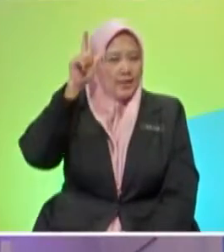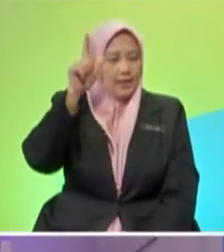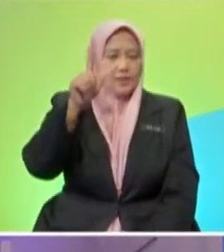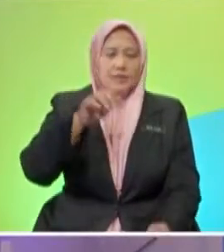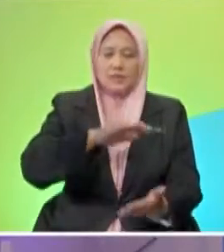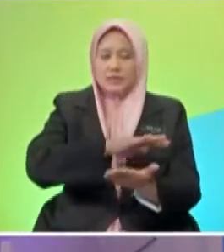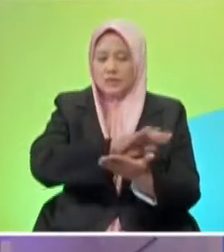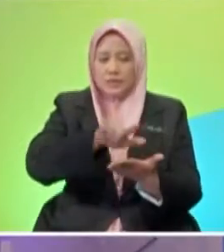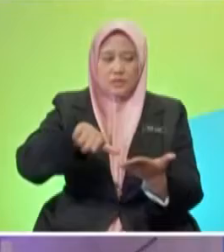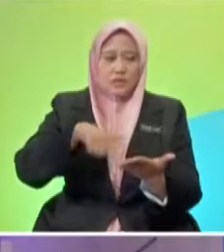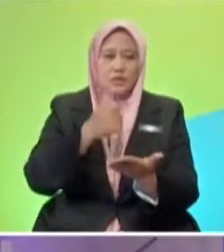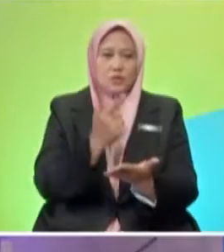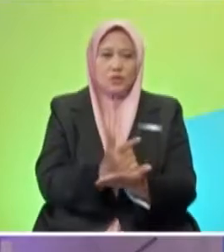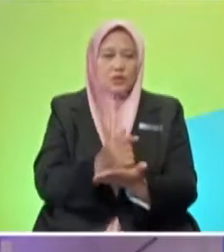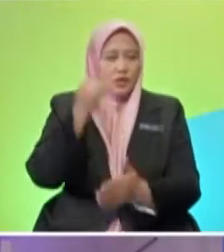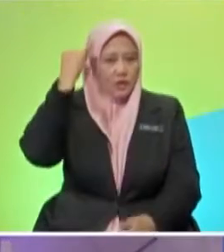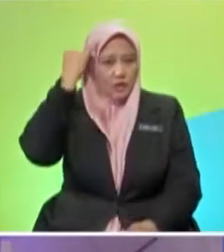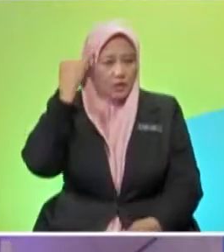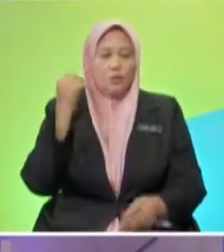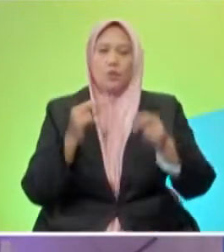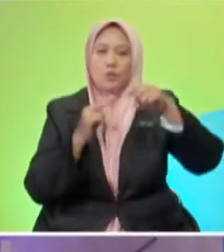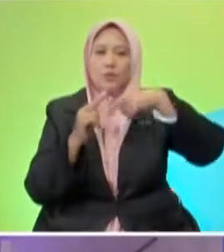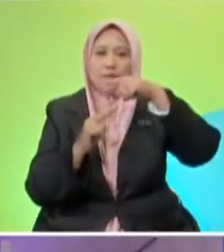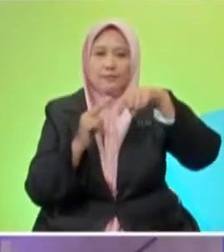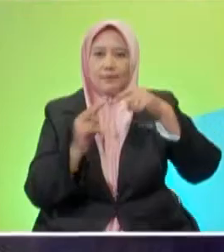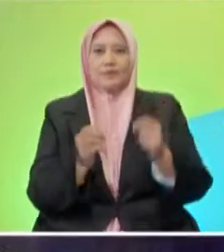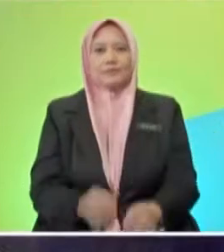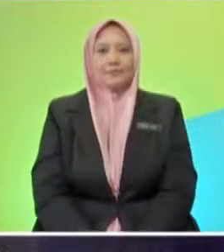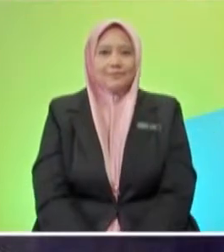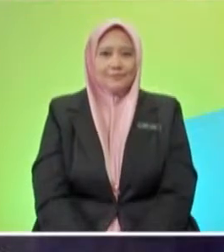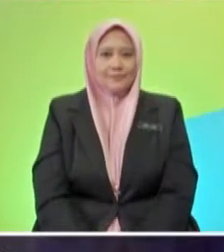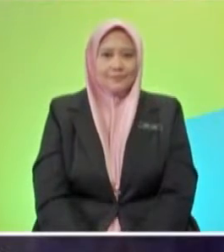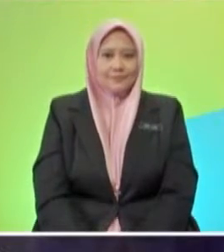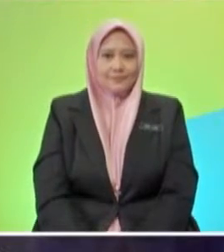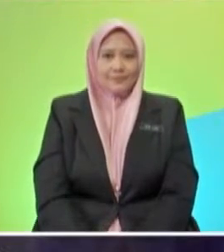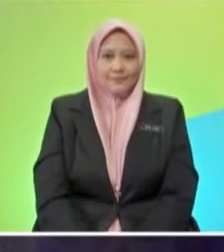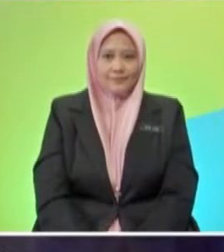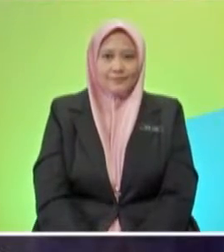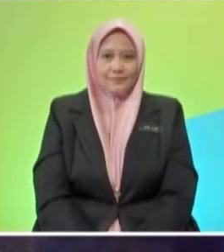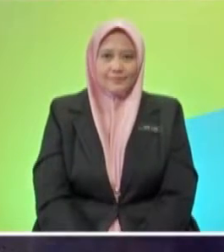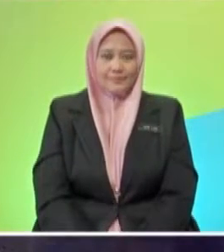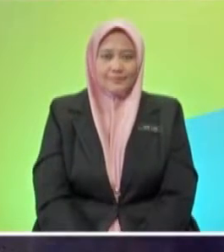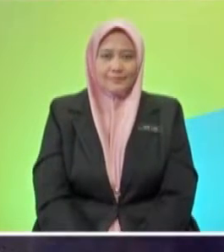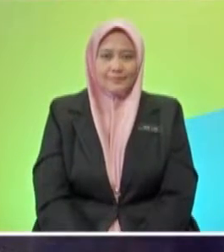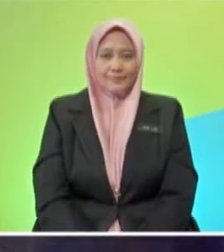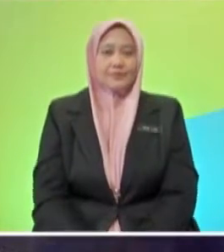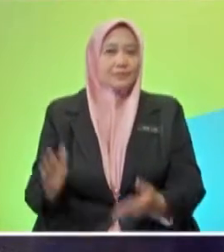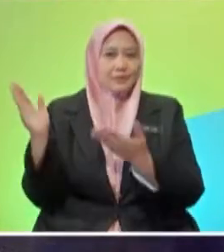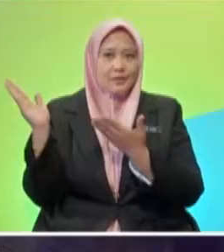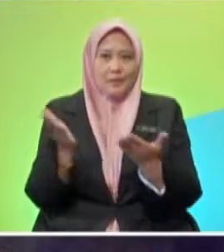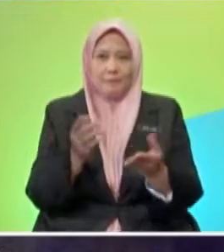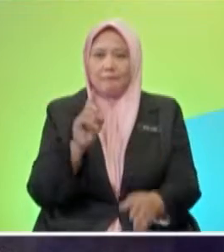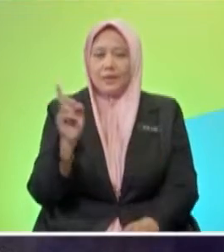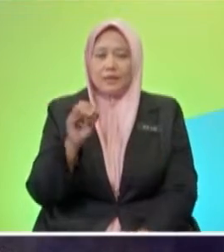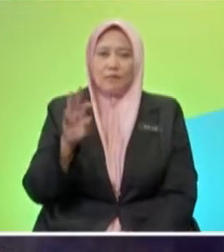yang telah kita peroleh di pada petikan piramid makanan itu diamkan Wow kita persilahkan mana-mana Muri untuk